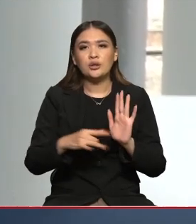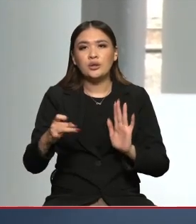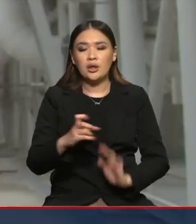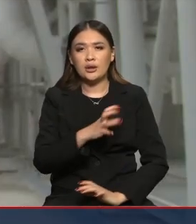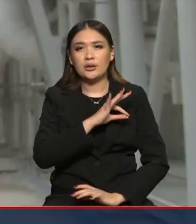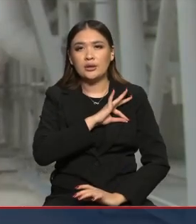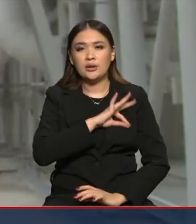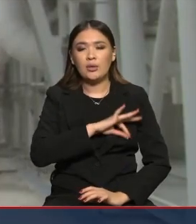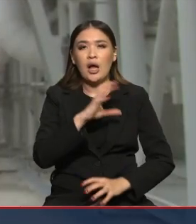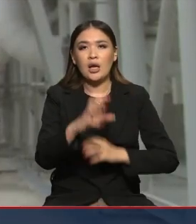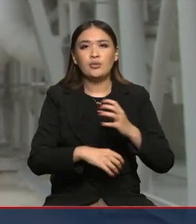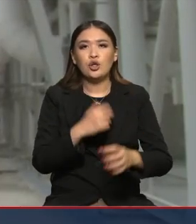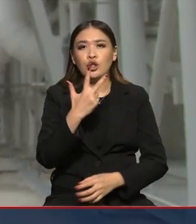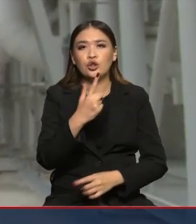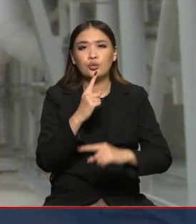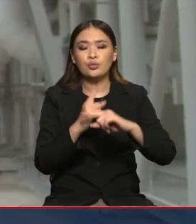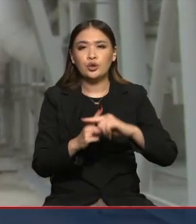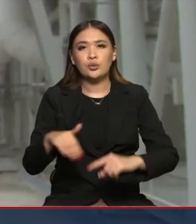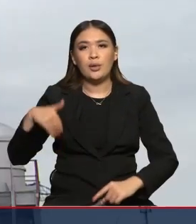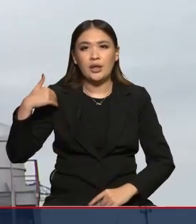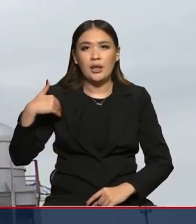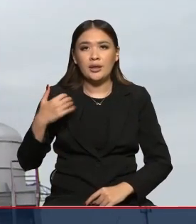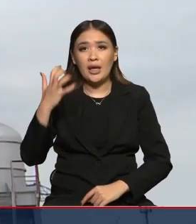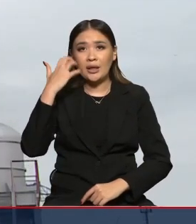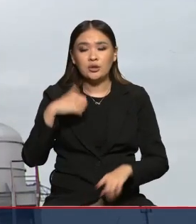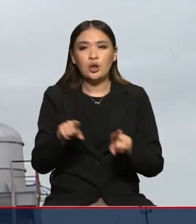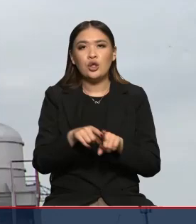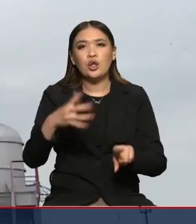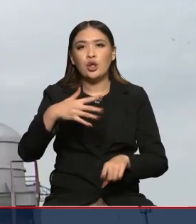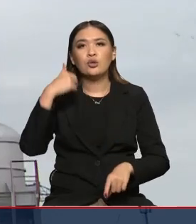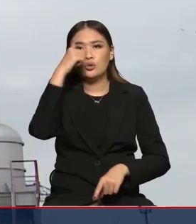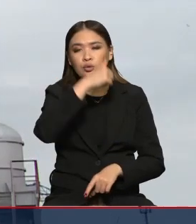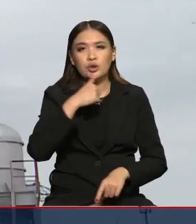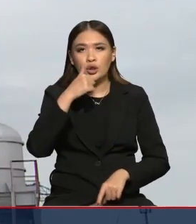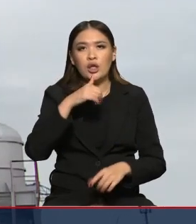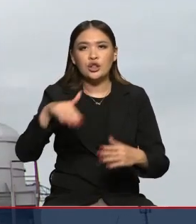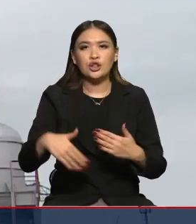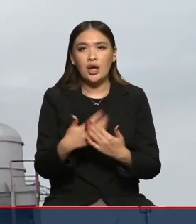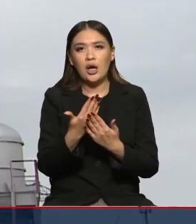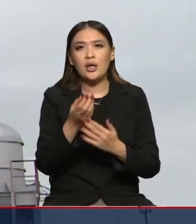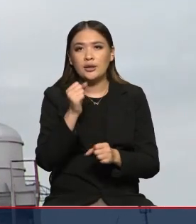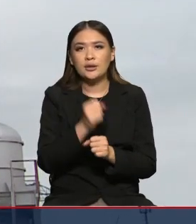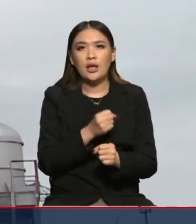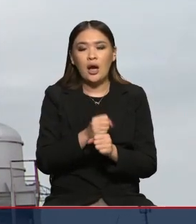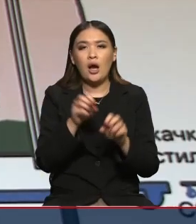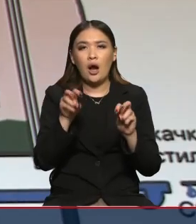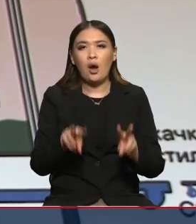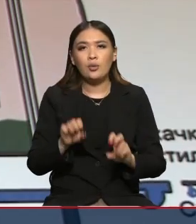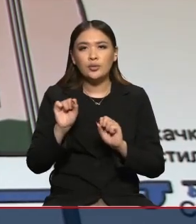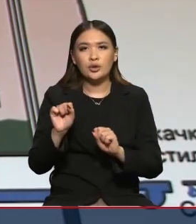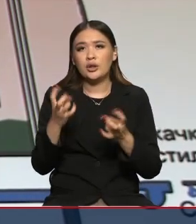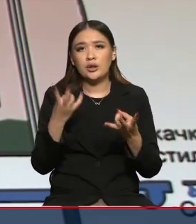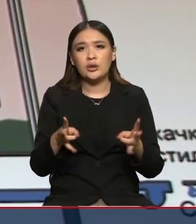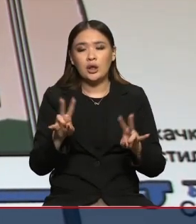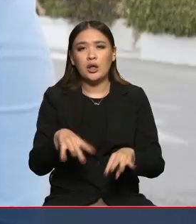Өйткені қазір әлем 3+ реакторларын пайдаланады. Ескі жүйенің өзі 50 жыл сыр бермей тұрғанда жаңа құрылғылардың қауіпсіздік деңгейін алаңдауға негіз